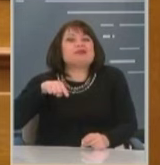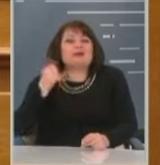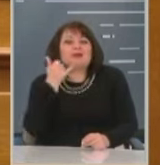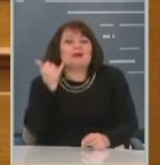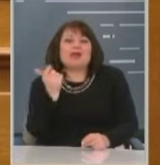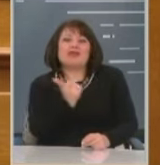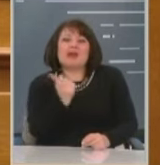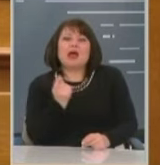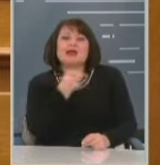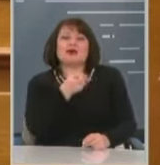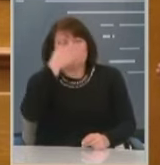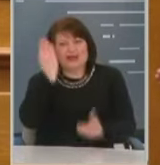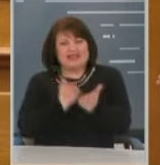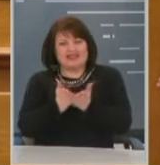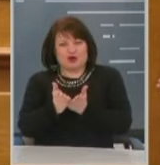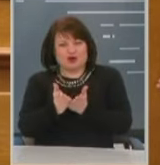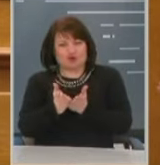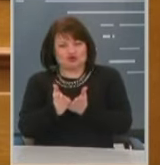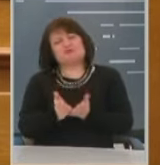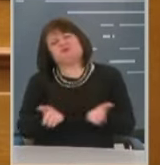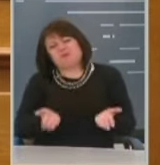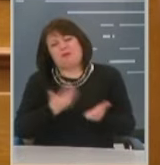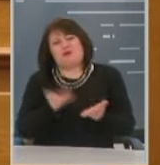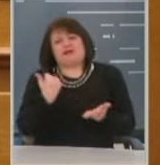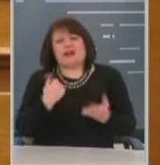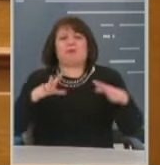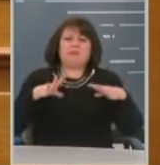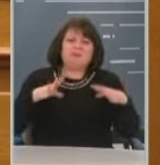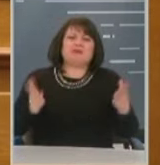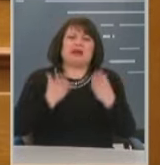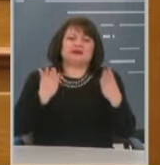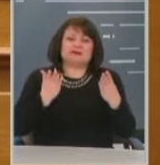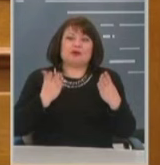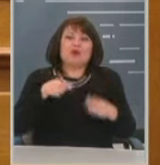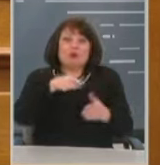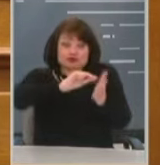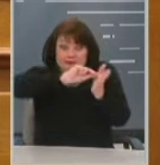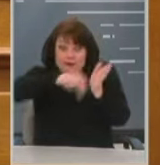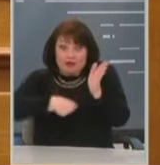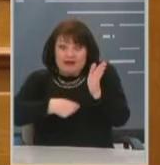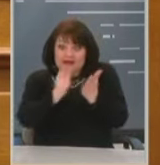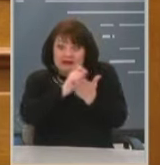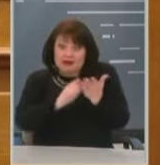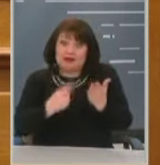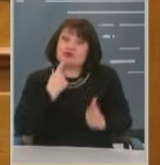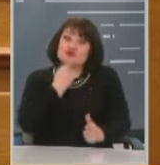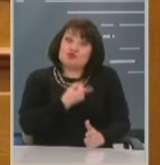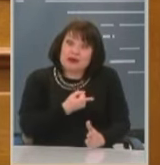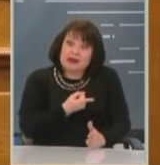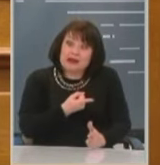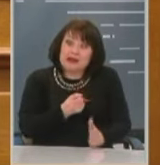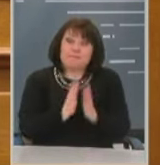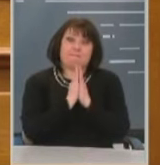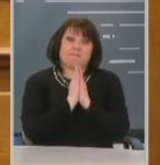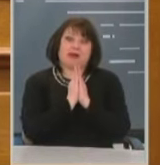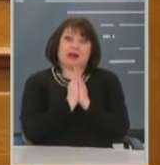Η ηθική αυτουργία δεν μπαίνεις και σε κόπο να την αποδείξεις. Ξεκούραστα πάει τρένο. Όταν έρχεται ο άλλος και σου λέει